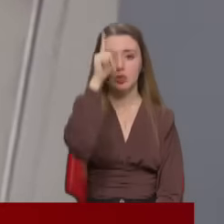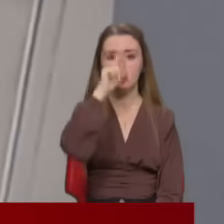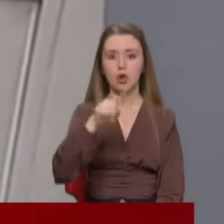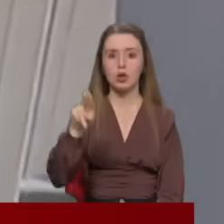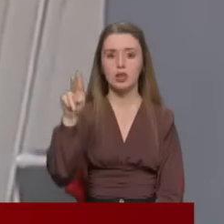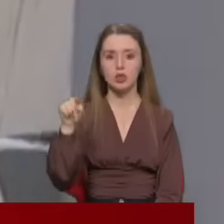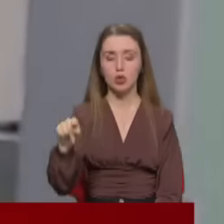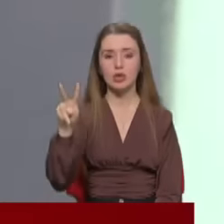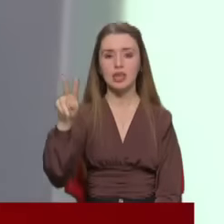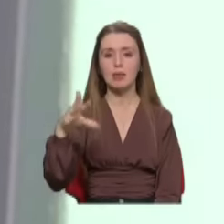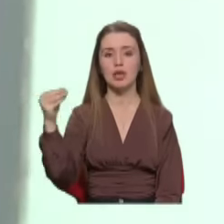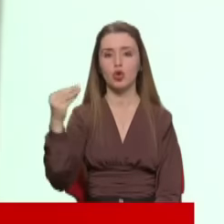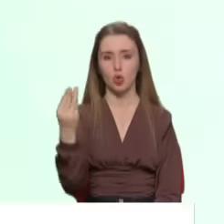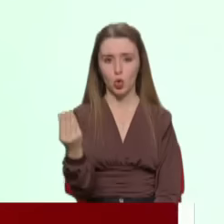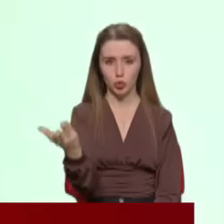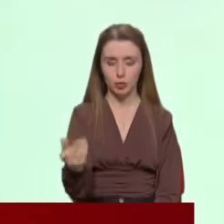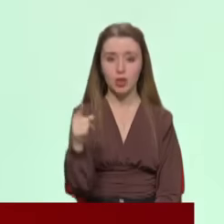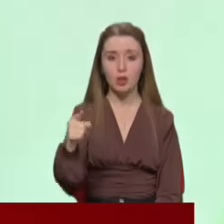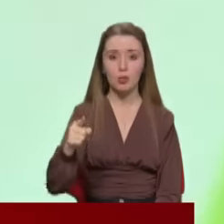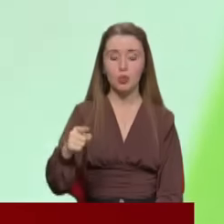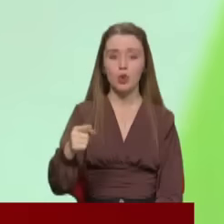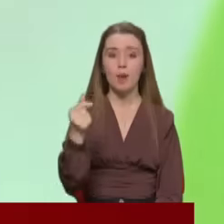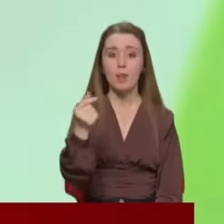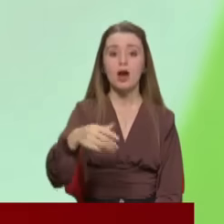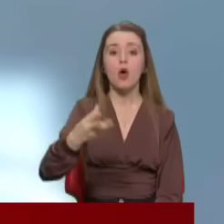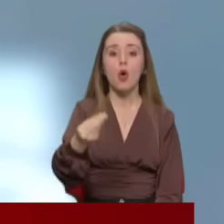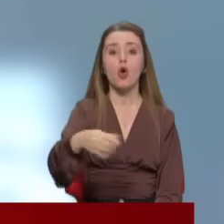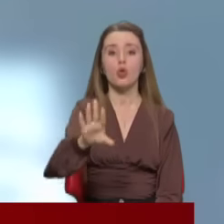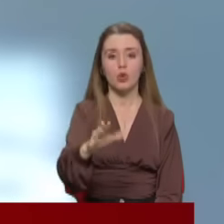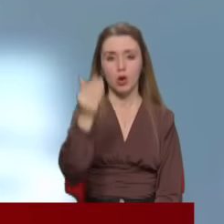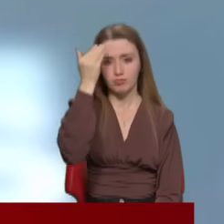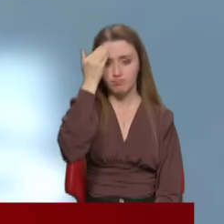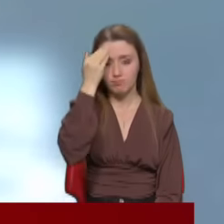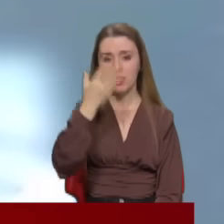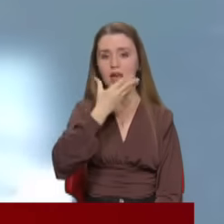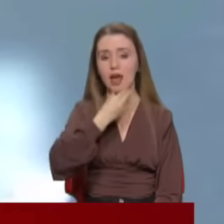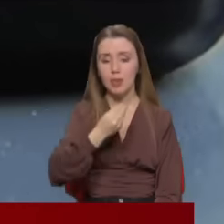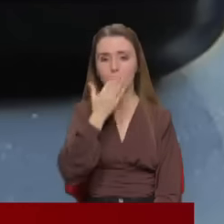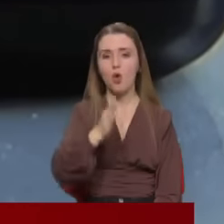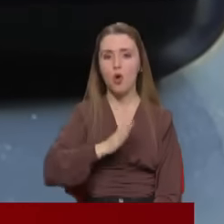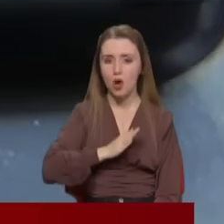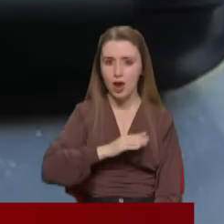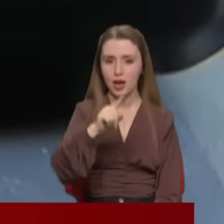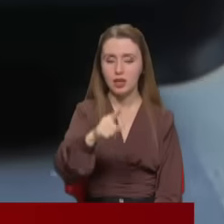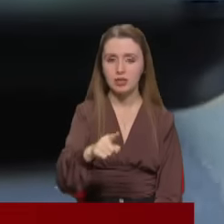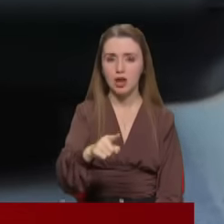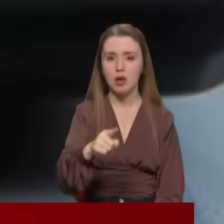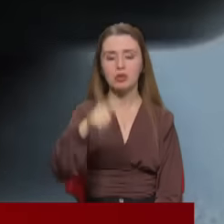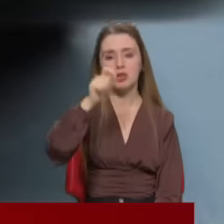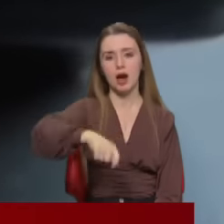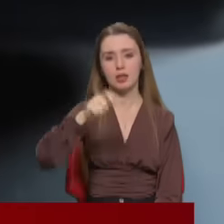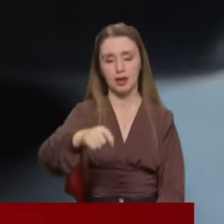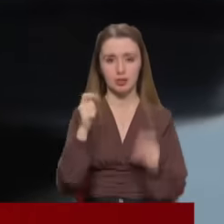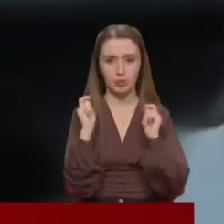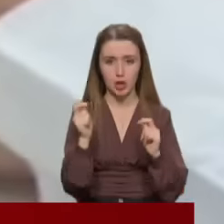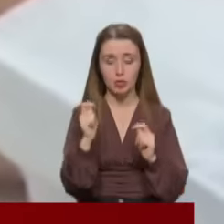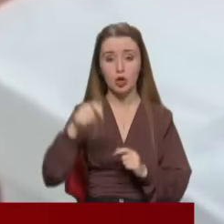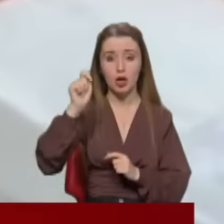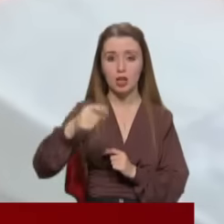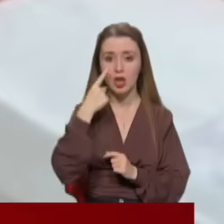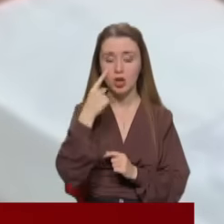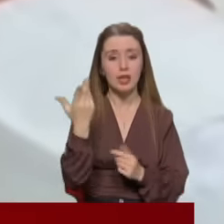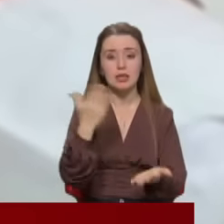117,7 milyonu aştı. Cebinde nakit parası kalmayan dar gelirlinin, emeklinin, öğrencinin eli kolu gibi kredi kartı. Kredi